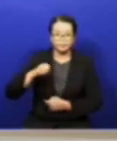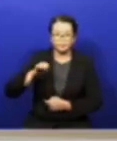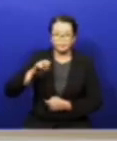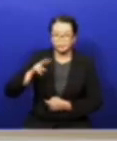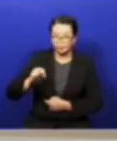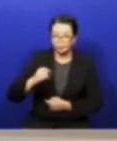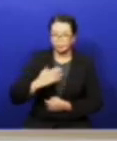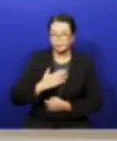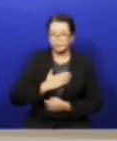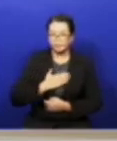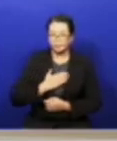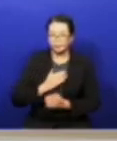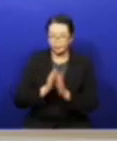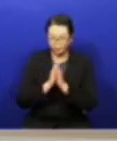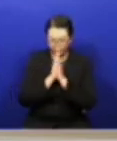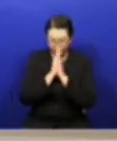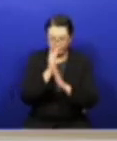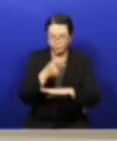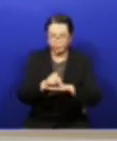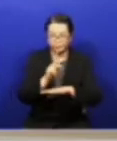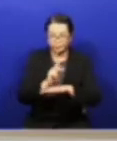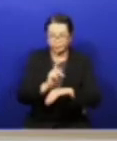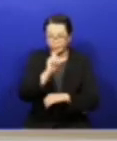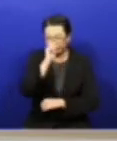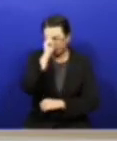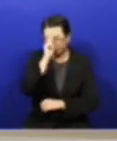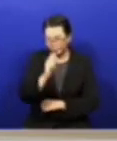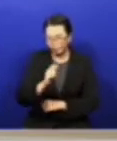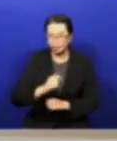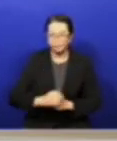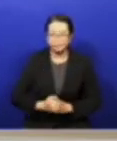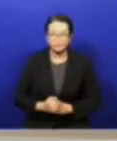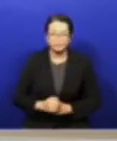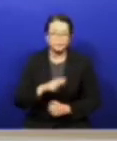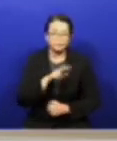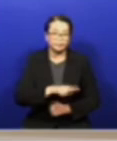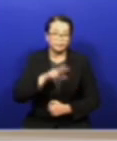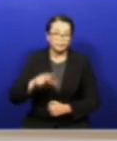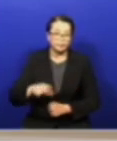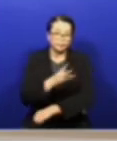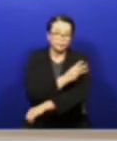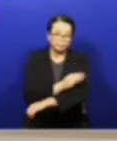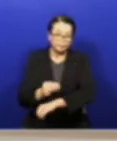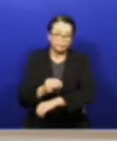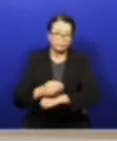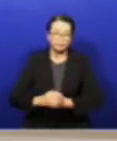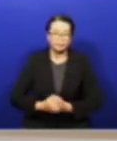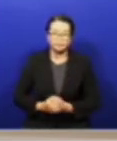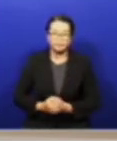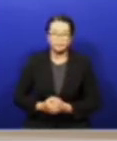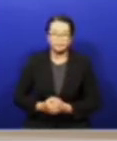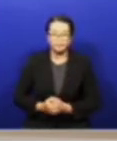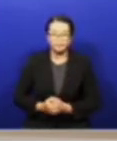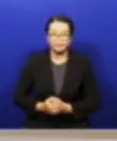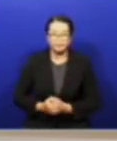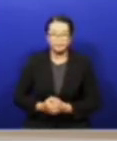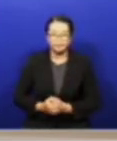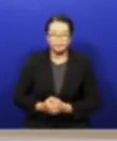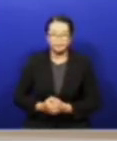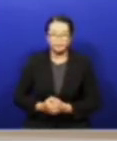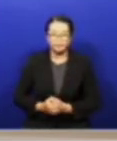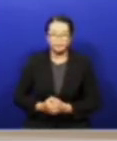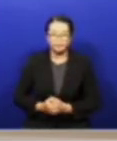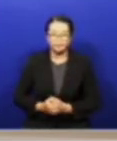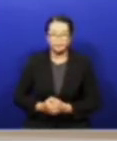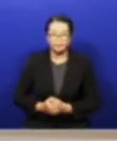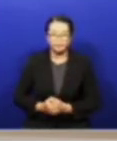ารพกระผมสุทินคลังแสงเพื่อไทยจากมหาสารคามครับท่านผู้ชี้แจงจากส